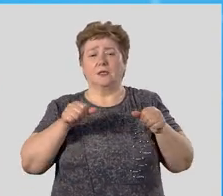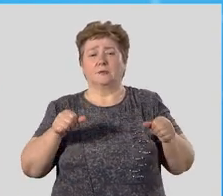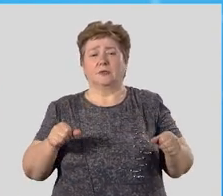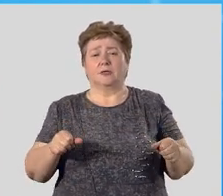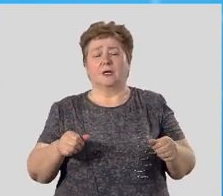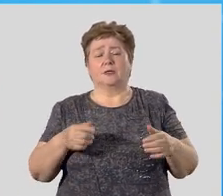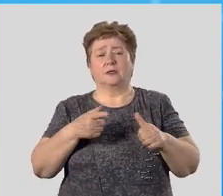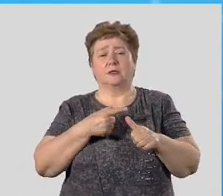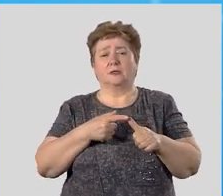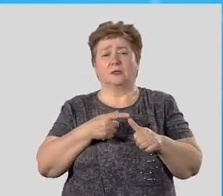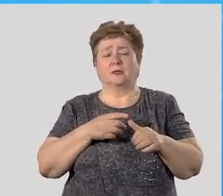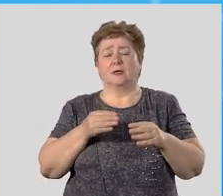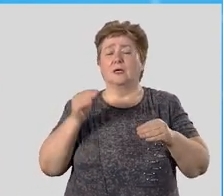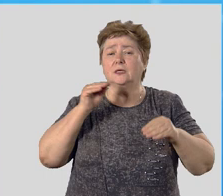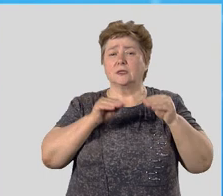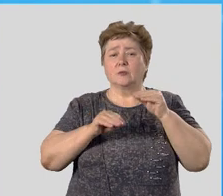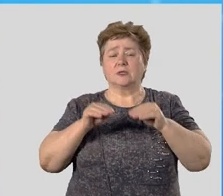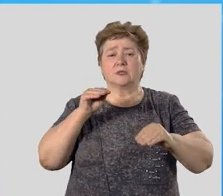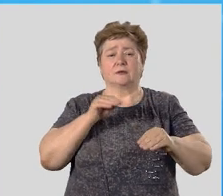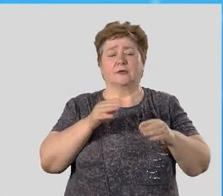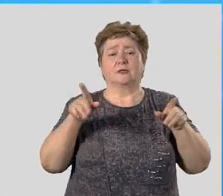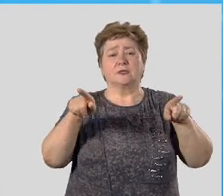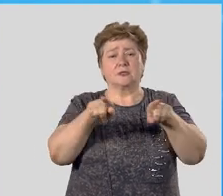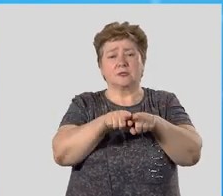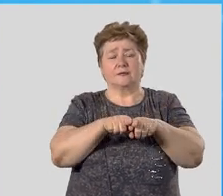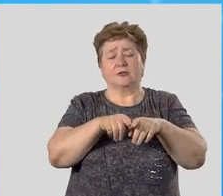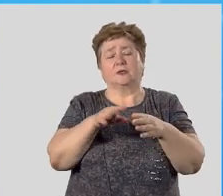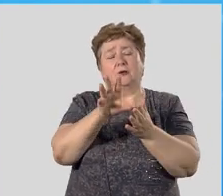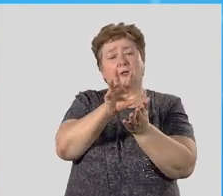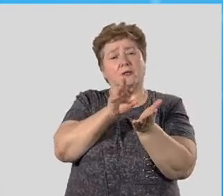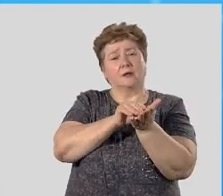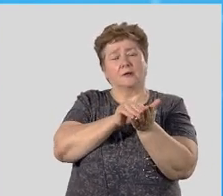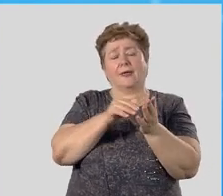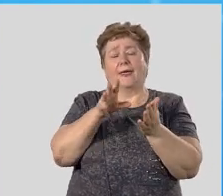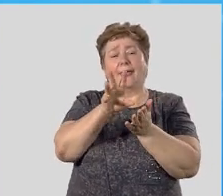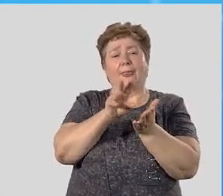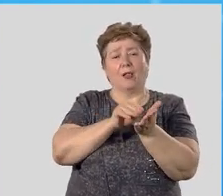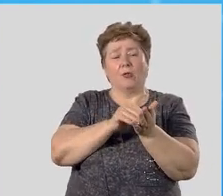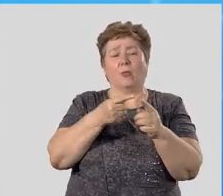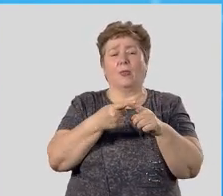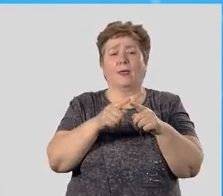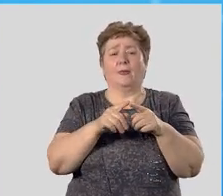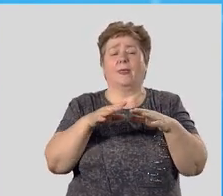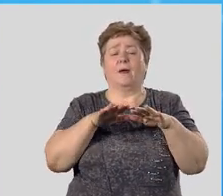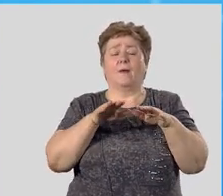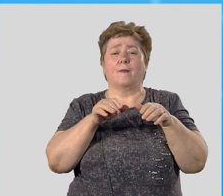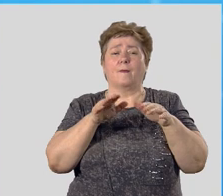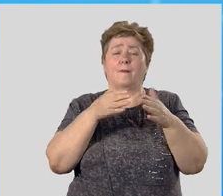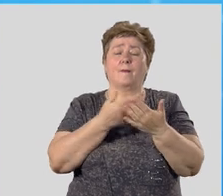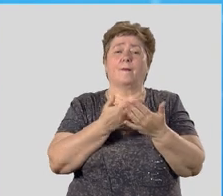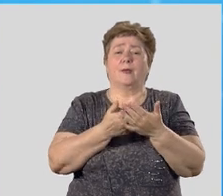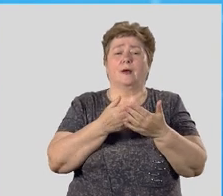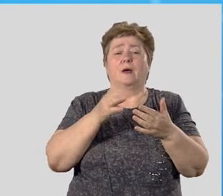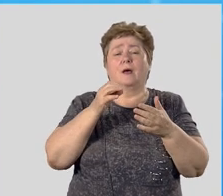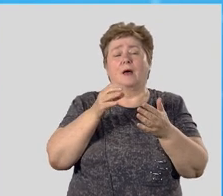Измерять означает сопоставлять, сравнить с эталоном. Эталон – это мера-образец.